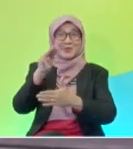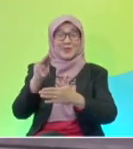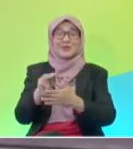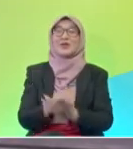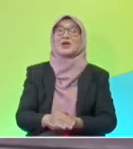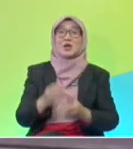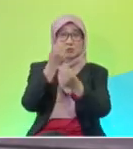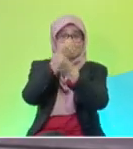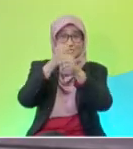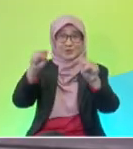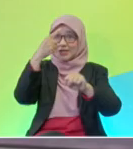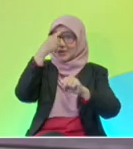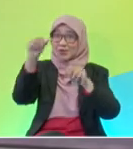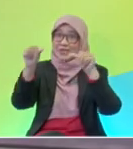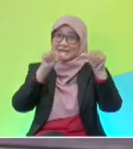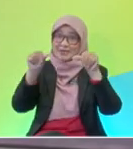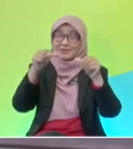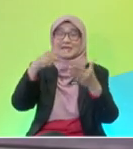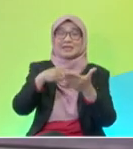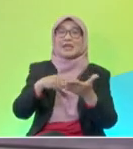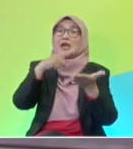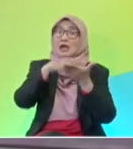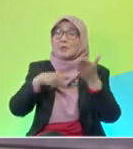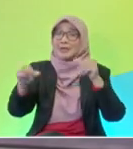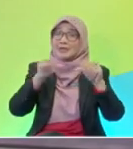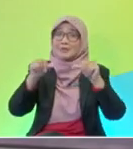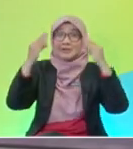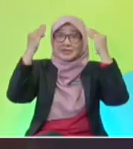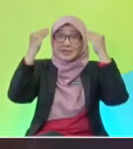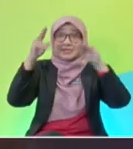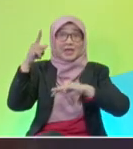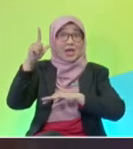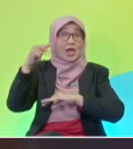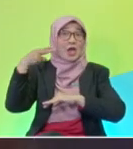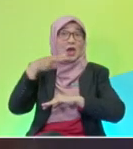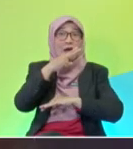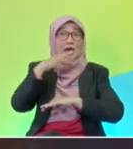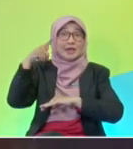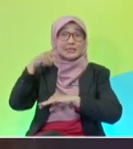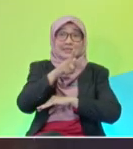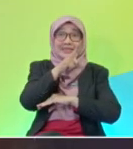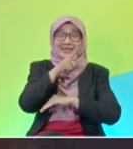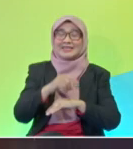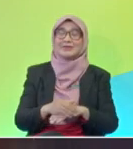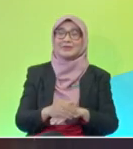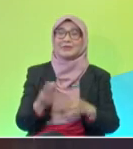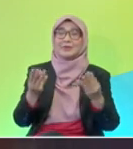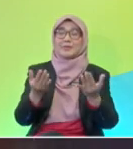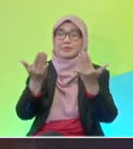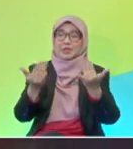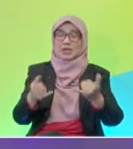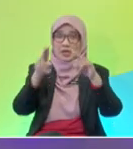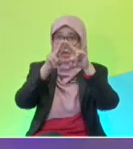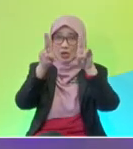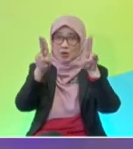dan sedia untuk aktiviti yang berikutnya untuk kali ini apa pula aktivitinya Cikgu Baiklah inilah masanya untuk kita menguji murid-murid